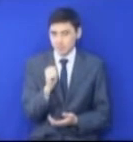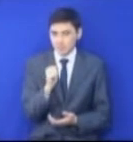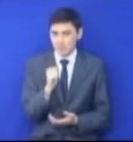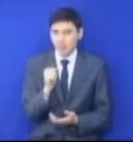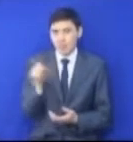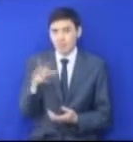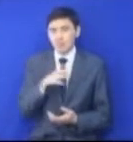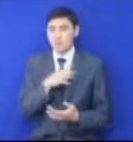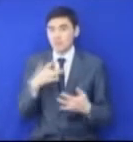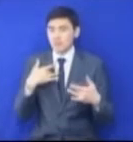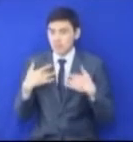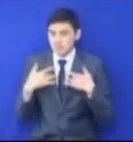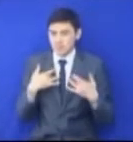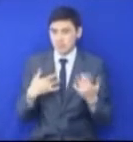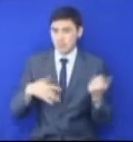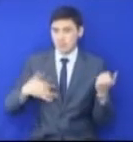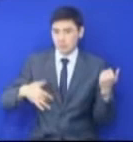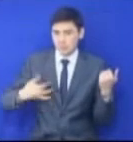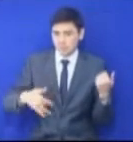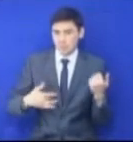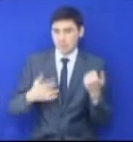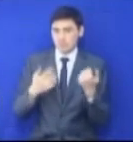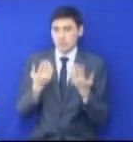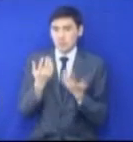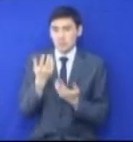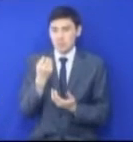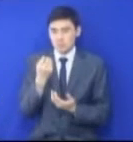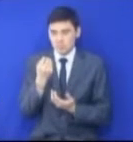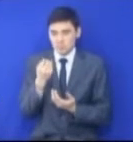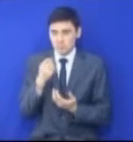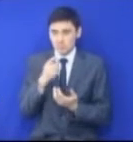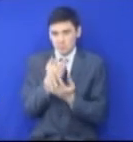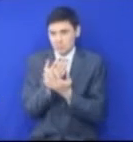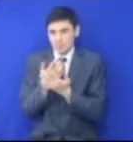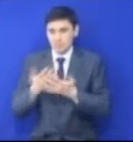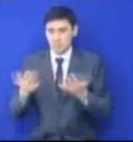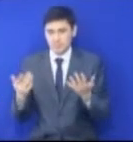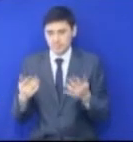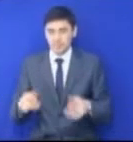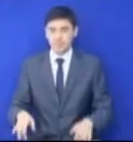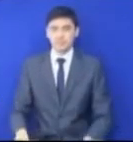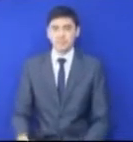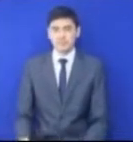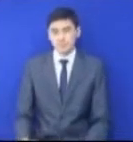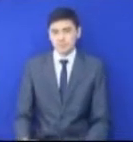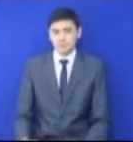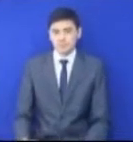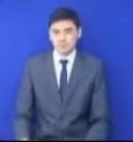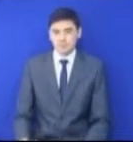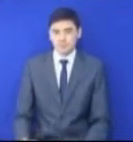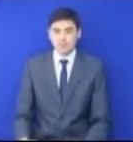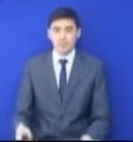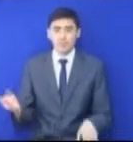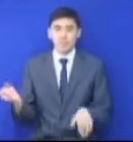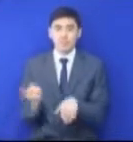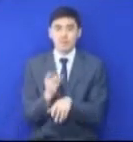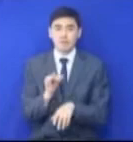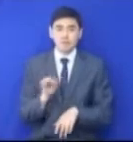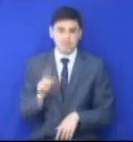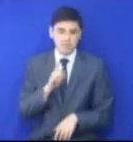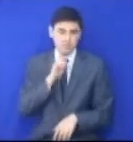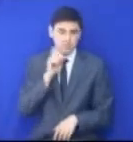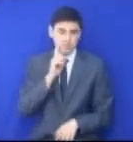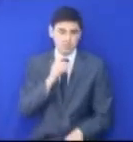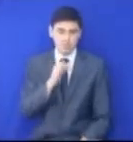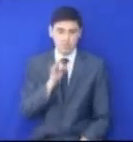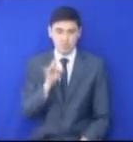концерт, национальные игры, домбуропатия. На закрытии побывала наша съемочная группа. Впервые в нашем городе прошел